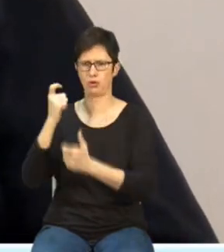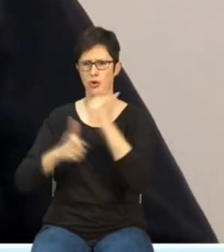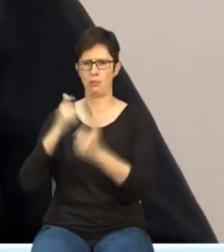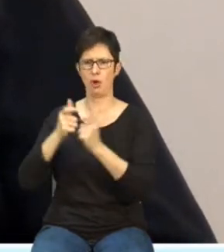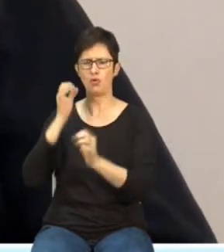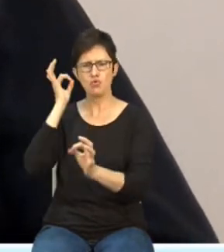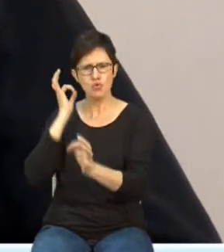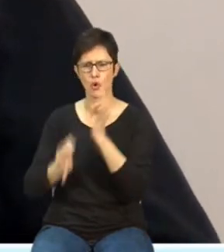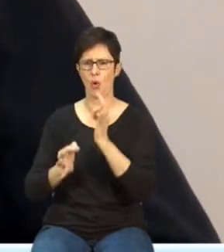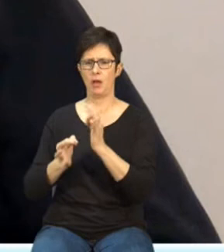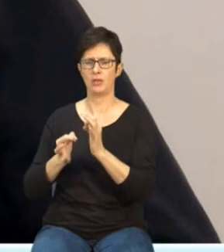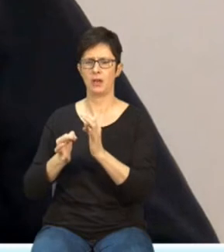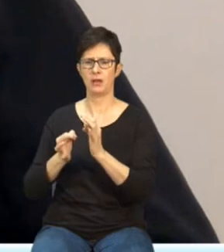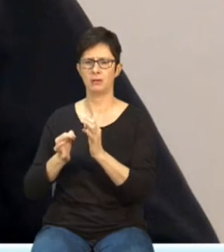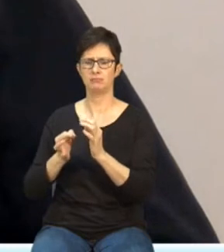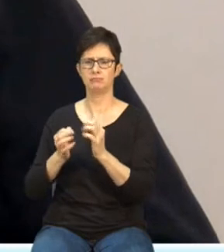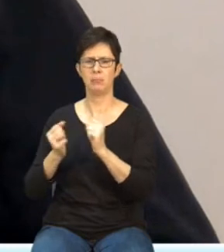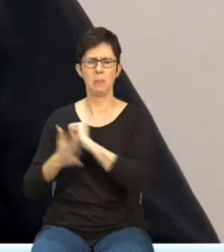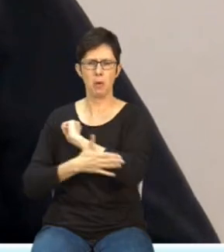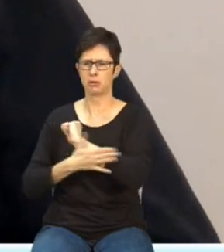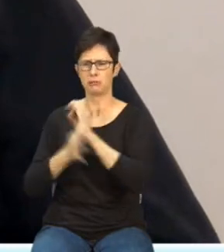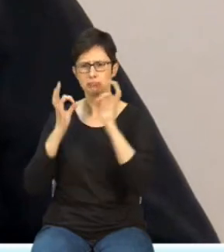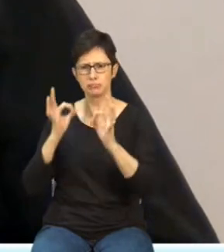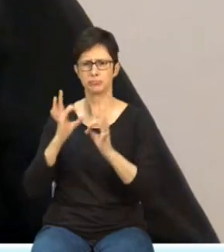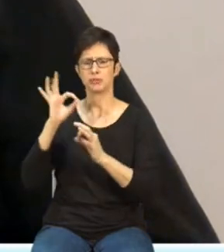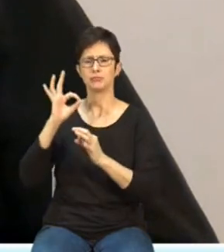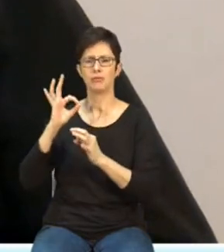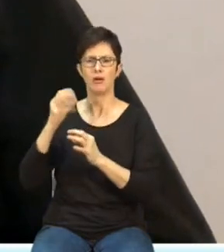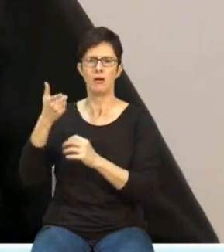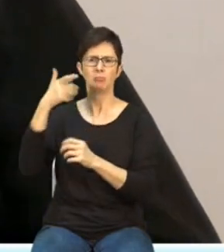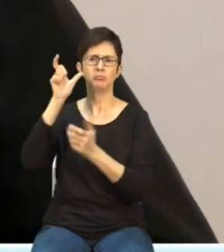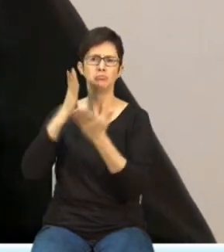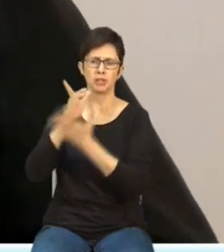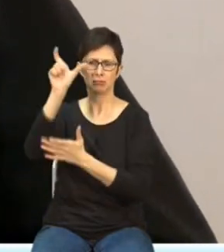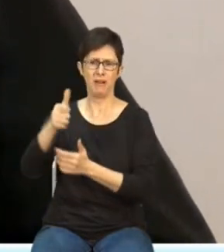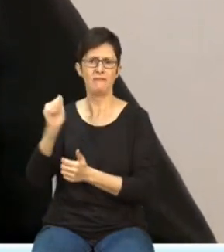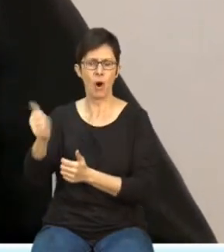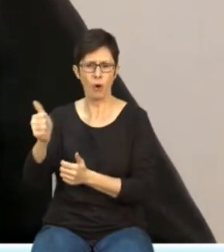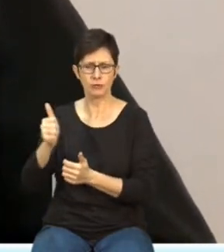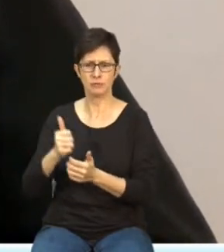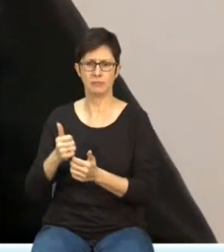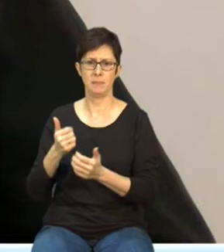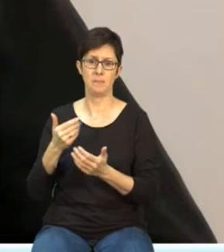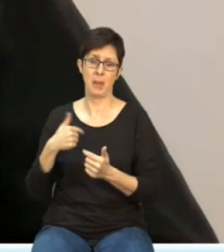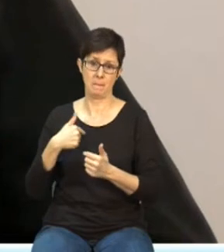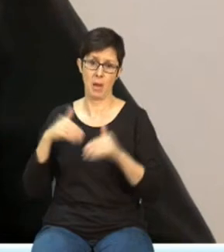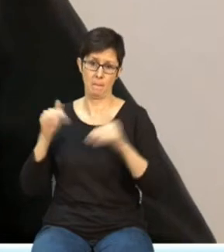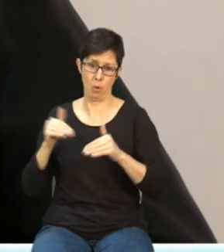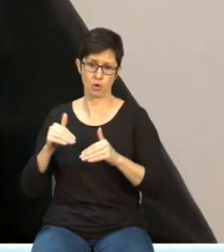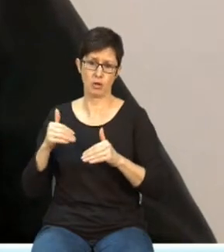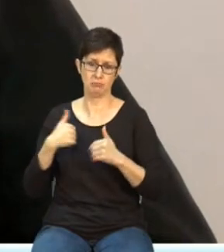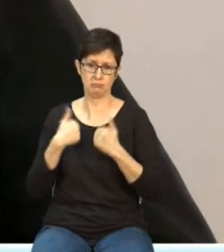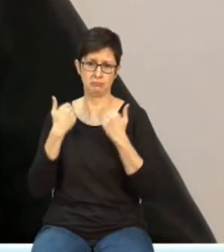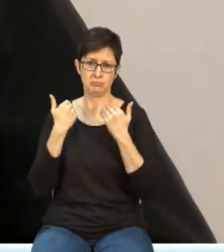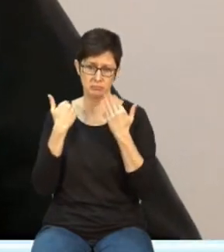być doskonale ugruntowane w dorobku naukowym i myślę że w tej chwili my możemy to zapewnić